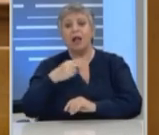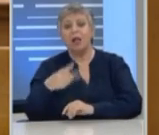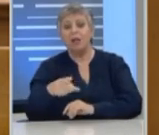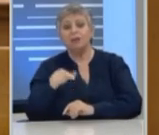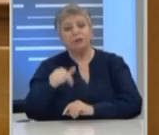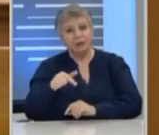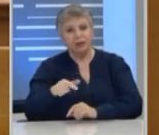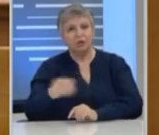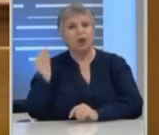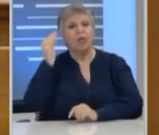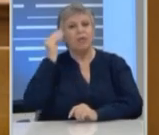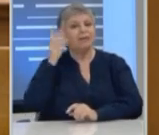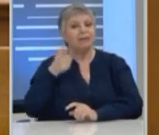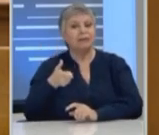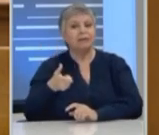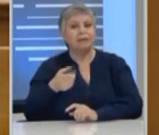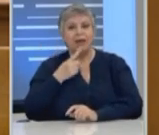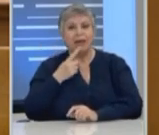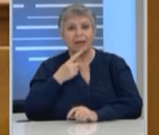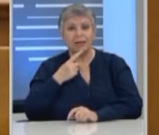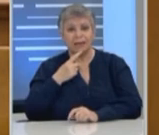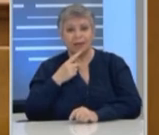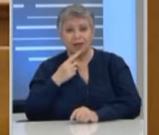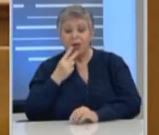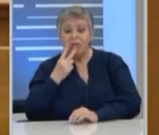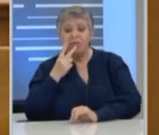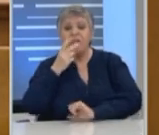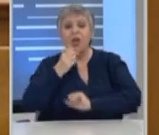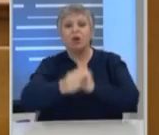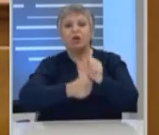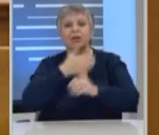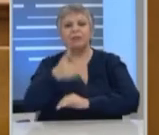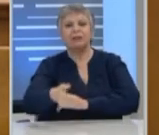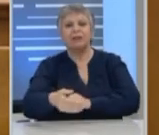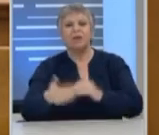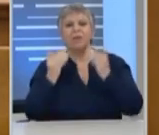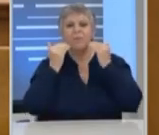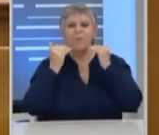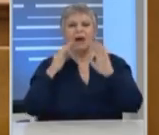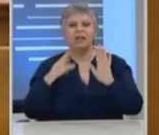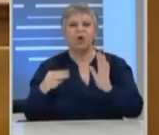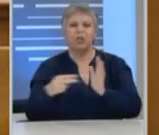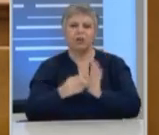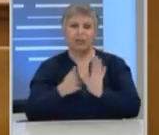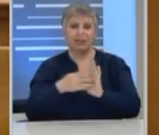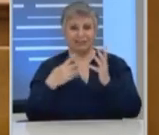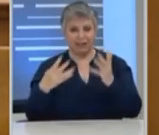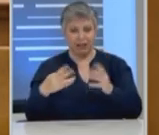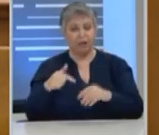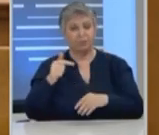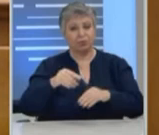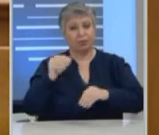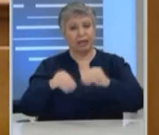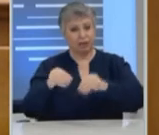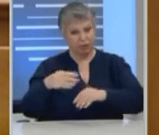του 2019, κύριε Μητσοτάκη, που θα είναι πραγματική προεκλογική περίοδος για ευρωεκλογές, όχι μόνο δεν θα είμαστε